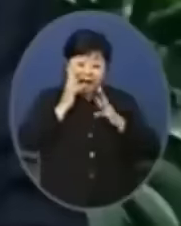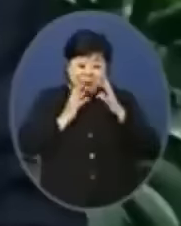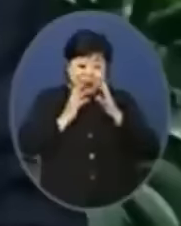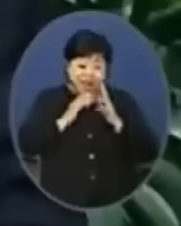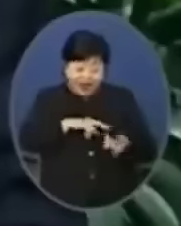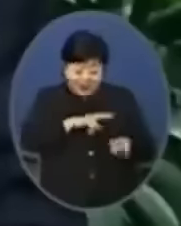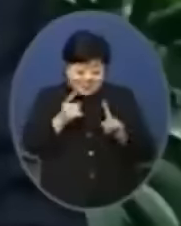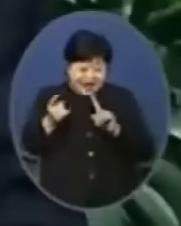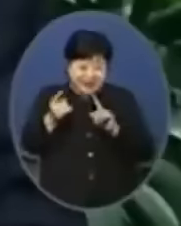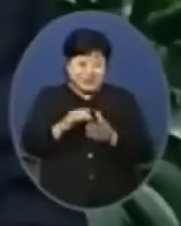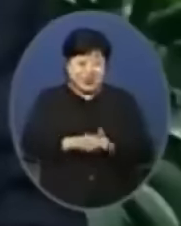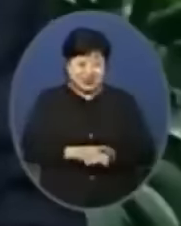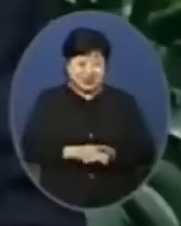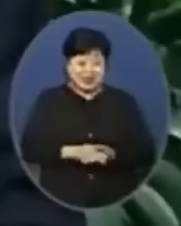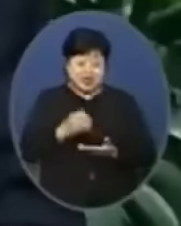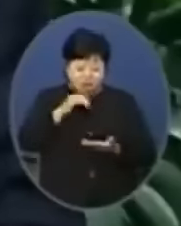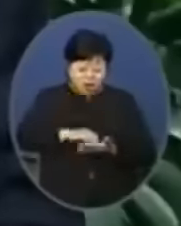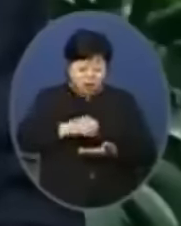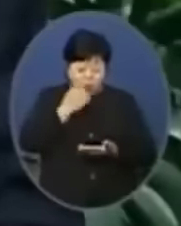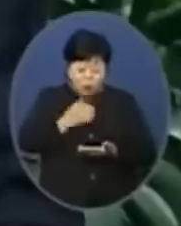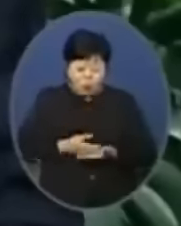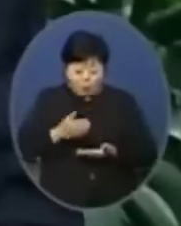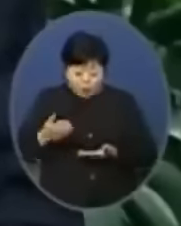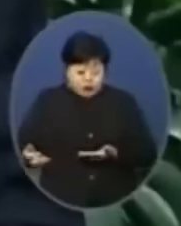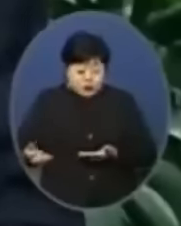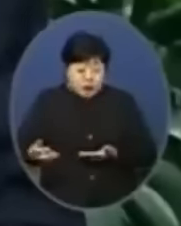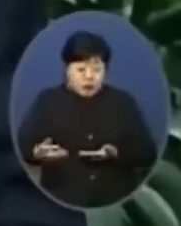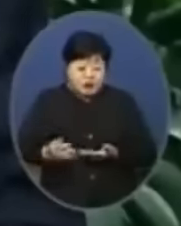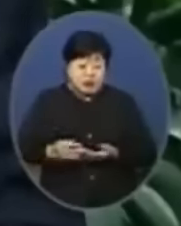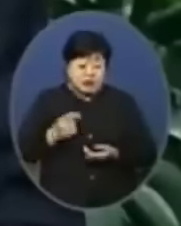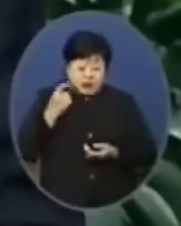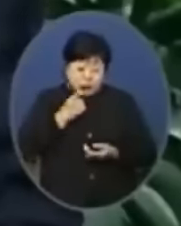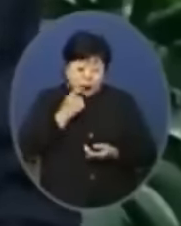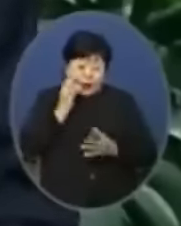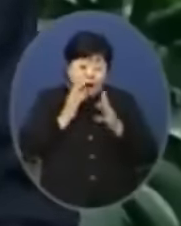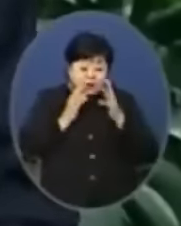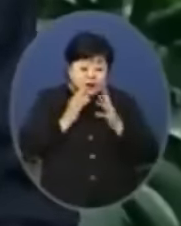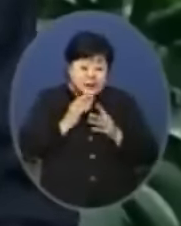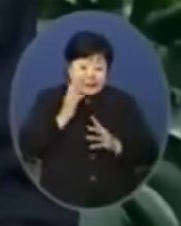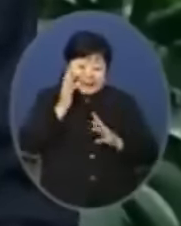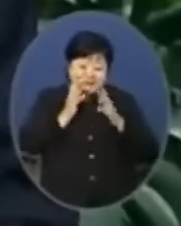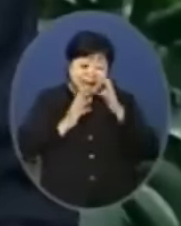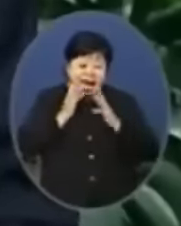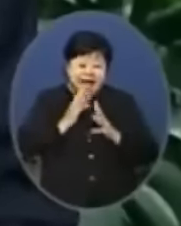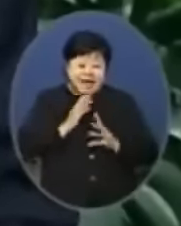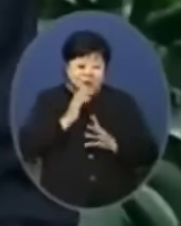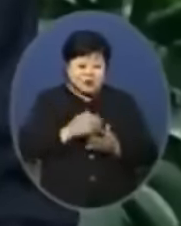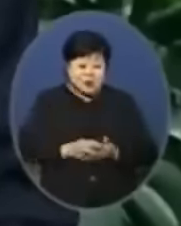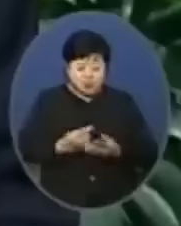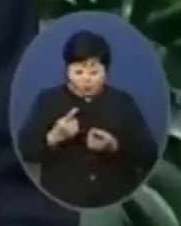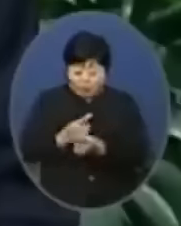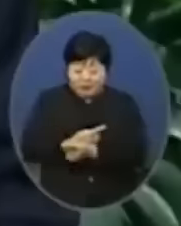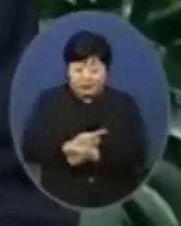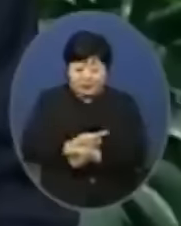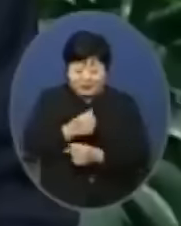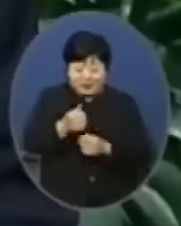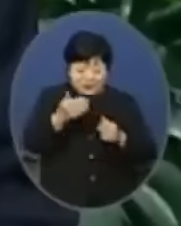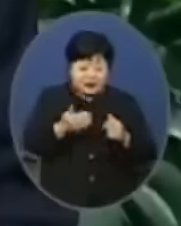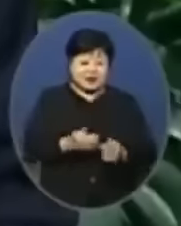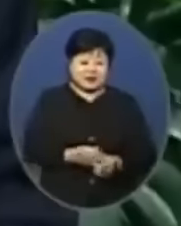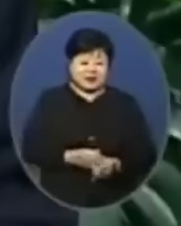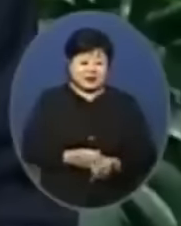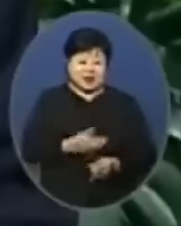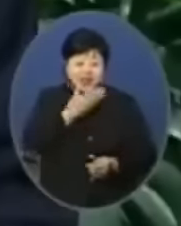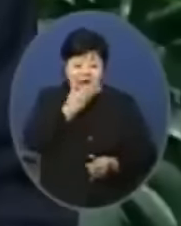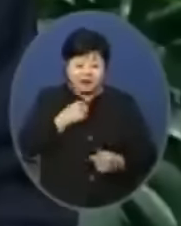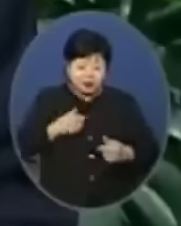되어서 살아났으신 돌을 옮겨버리니까 스트레스를 옮겨버리니까 생명이 넘친단 말이에요. 여러분 하나님께서 여러분에게